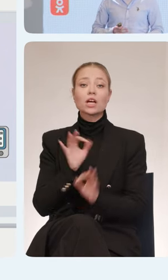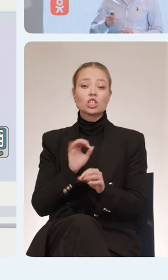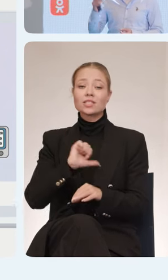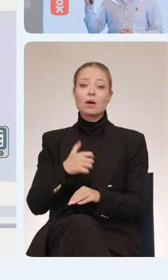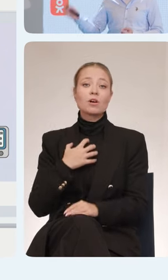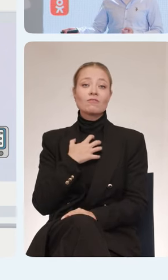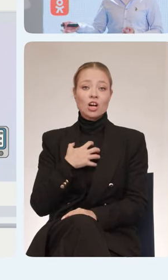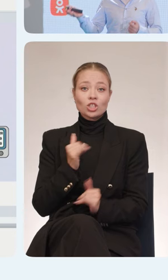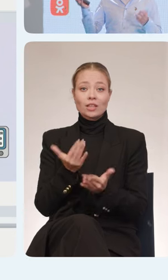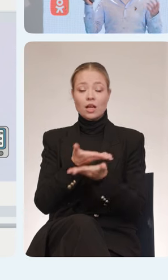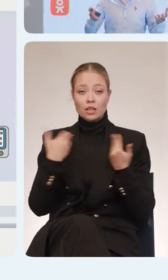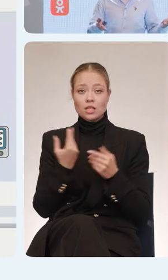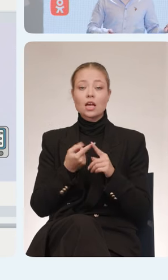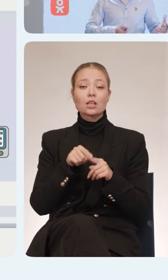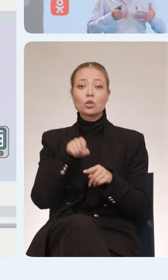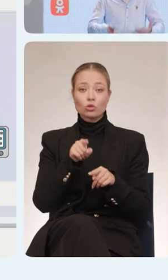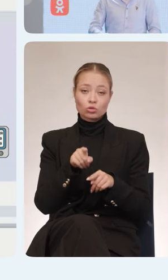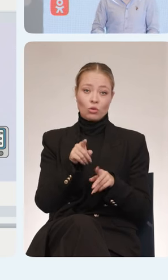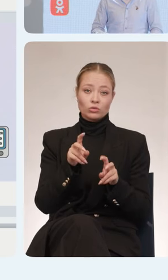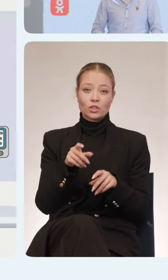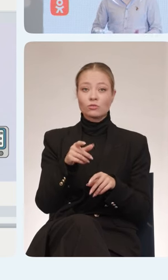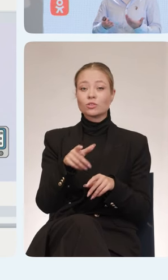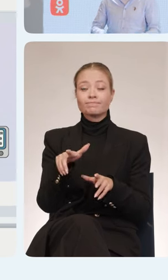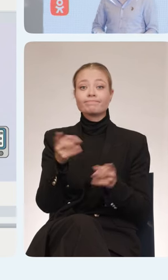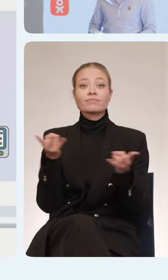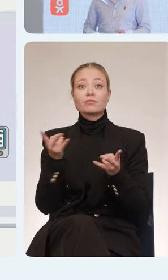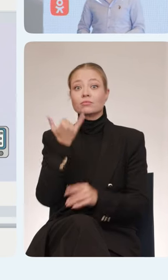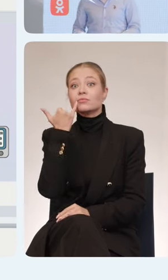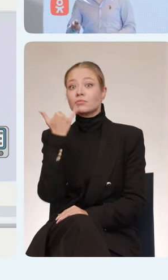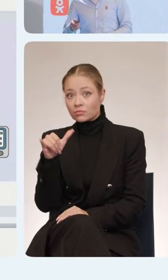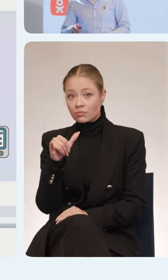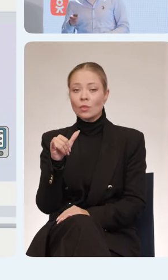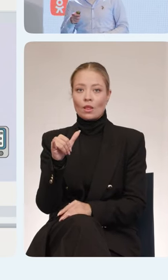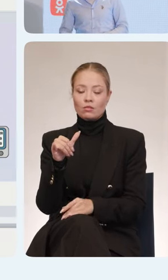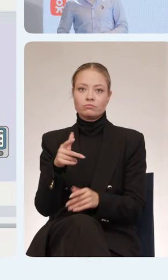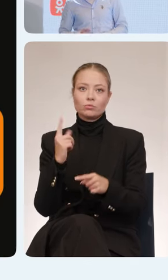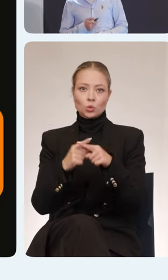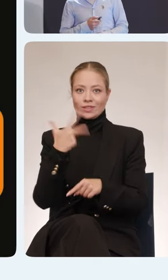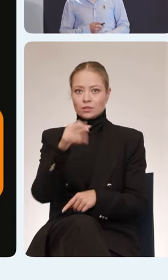что обращения на горячую линию фонда выросли на 30% в период этого